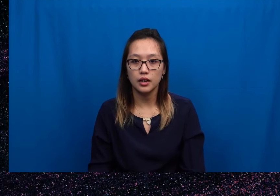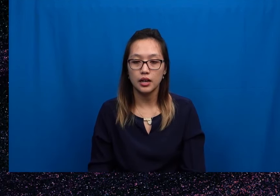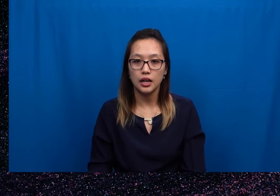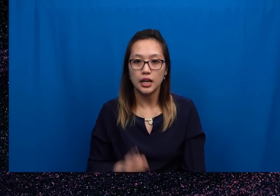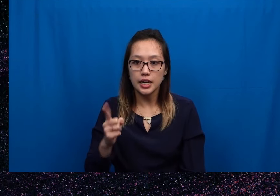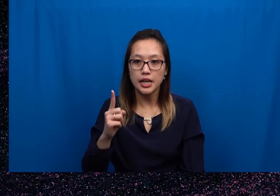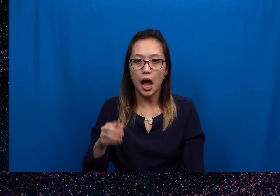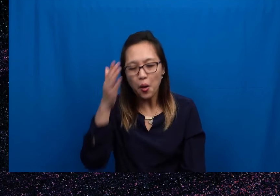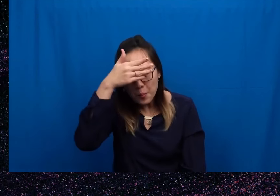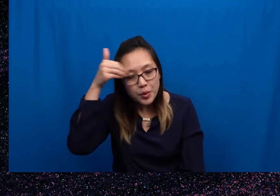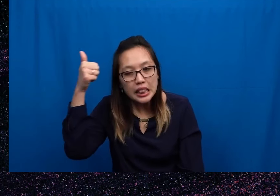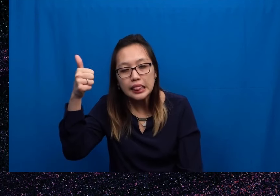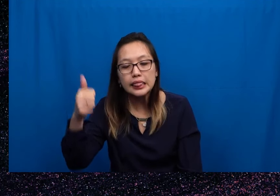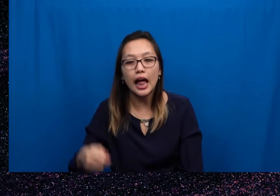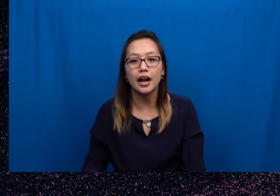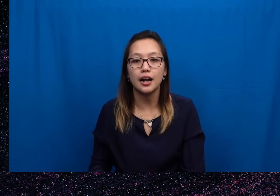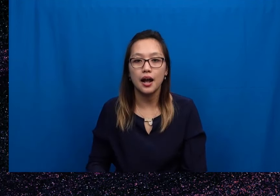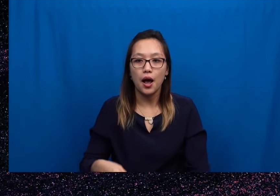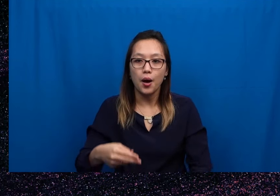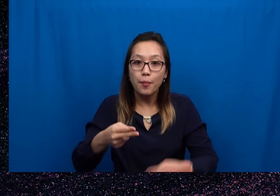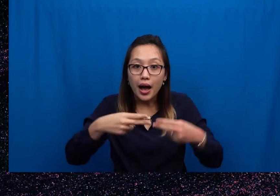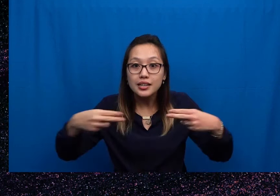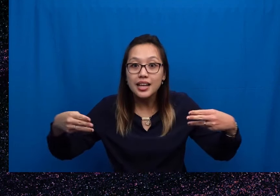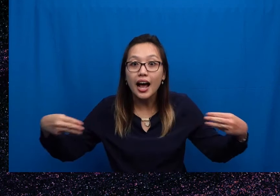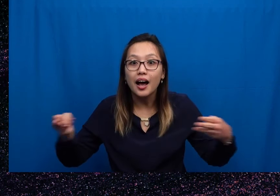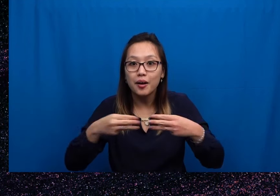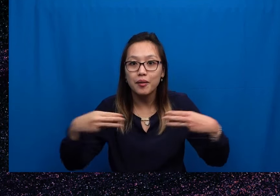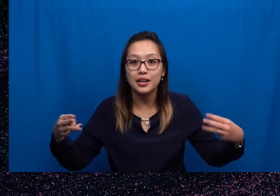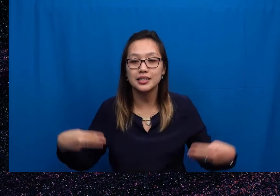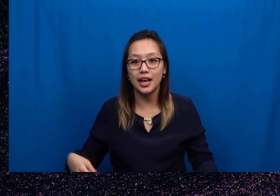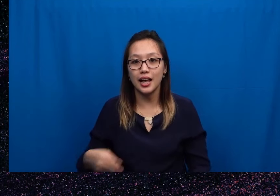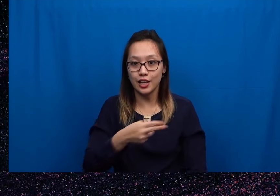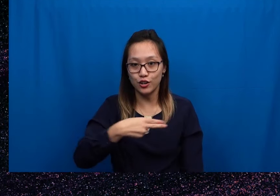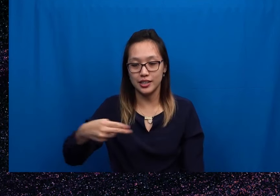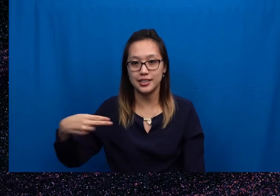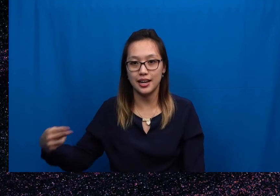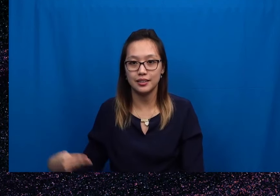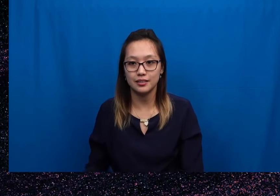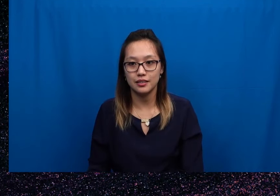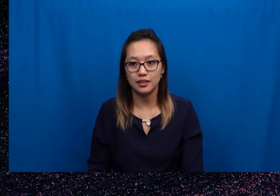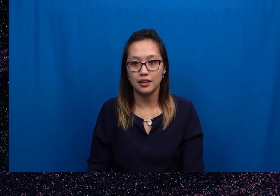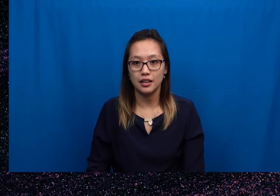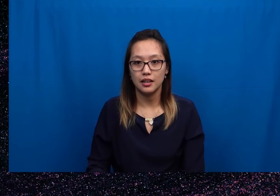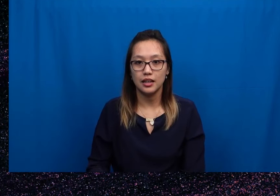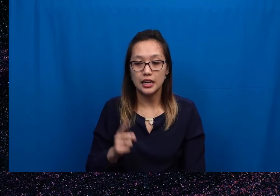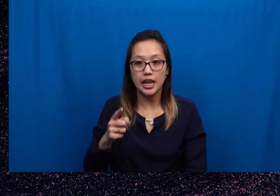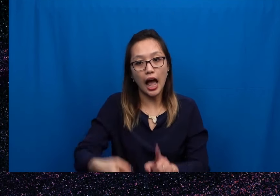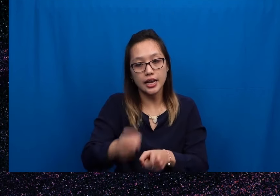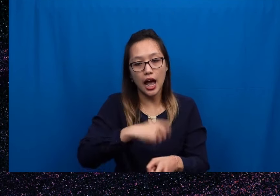karena bahasa Indonesia bukan bahasa ibunya, maka sekalipun dia cukup fasih berbahasa Indonesia,